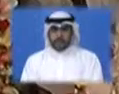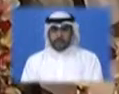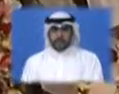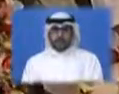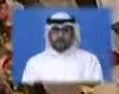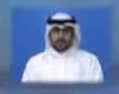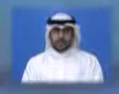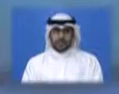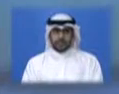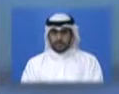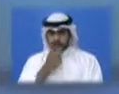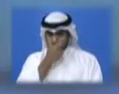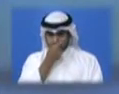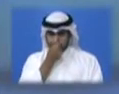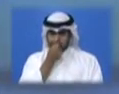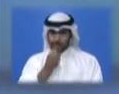الكويت.